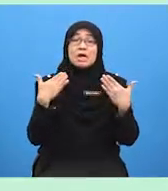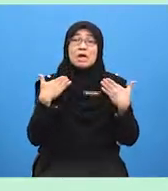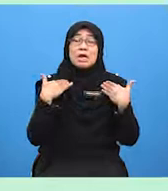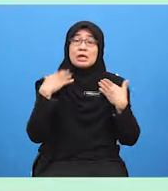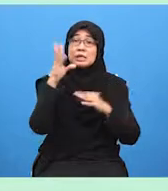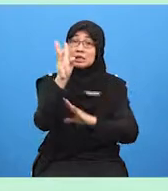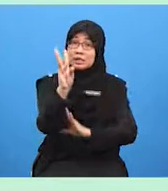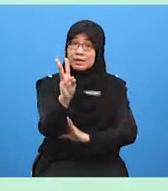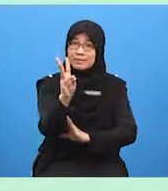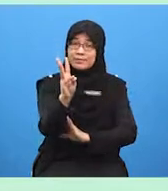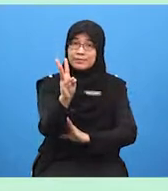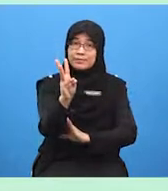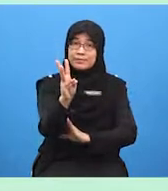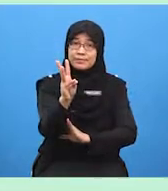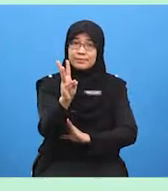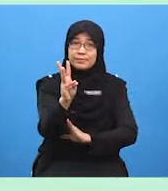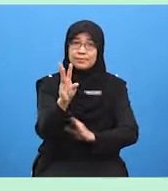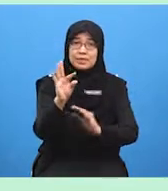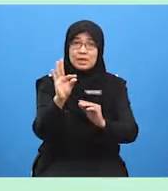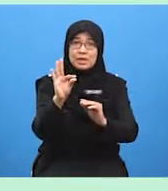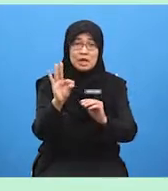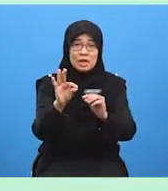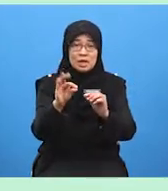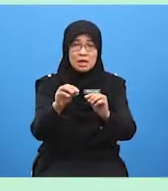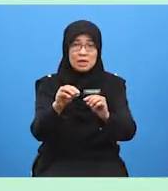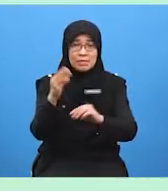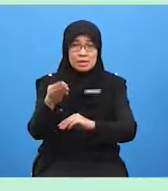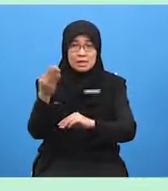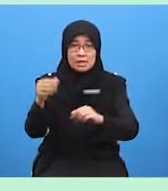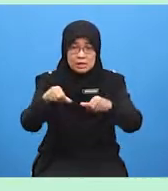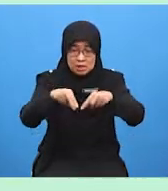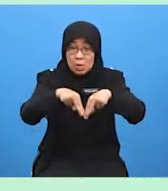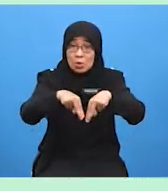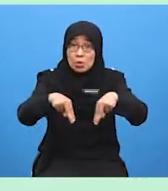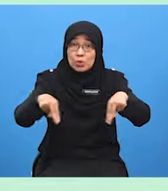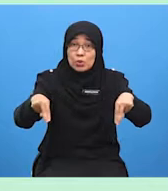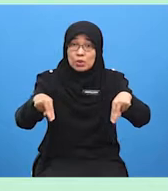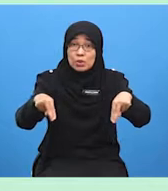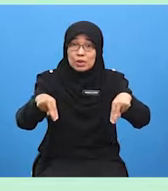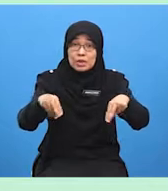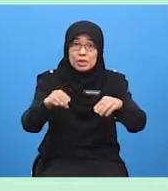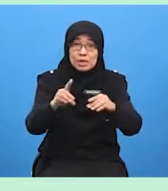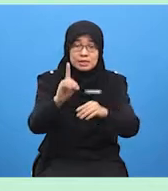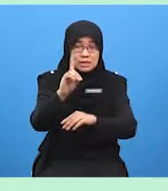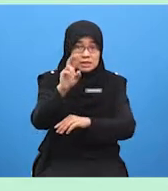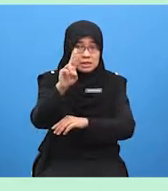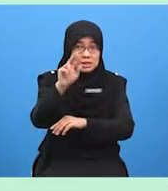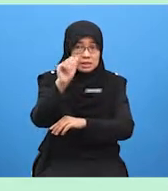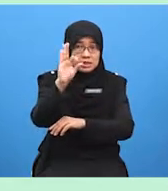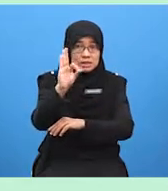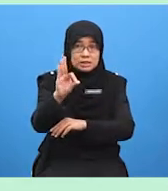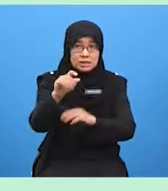alatan jahitan, iaitu alatan mengukur, alatan mendraft, alatan memotong, alatan